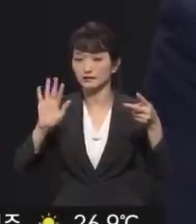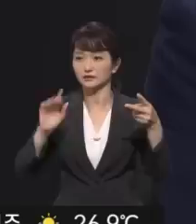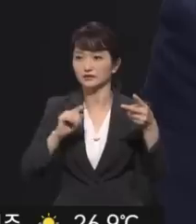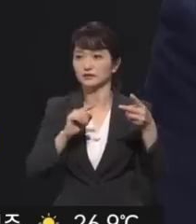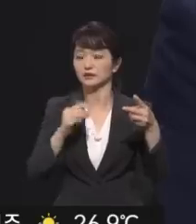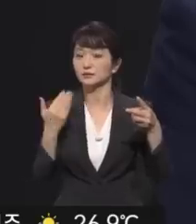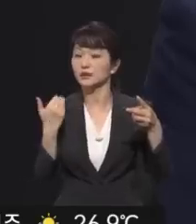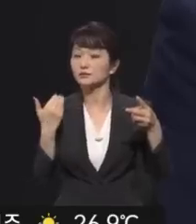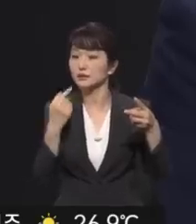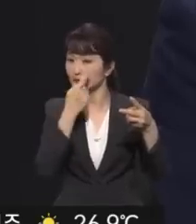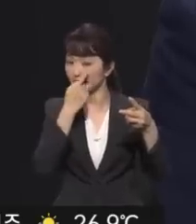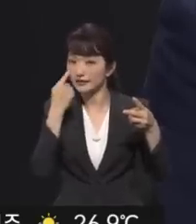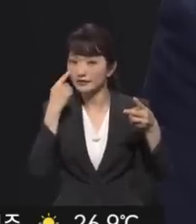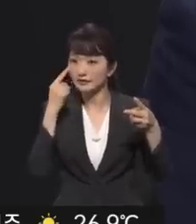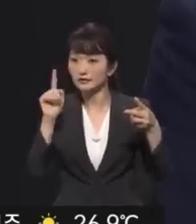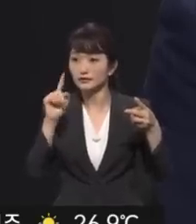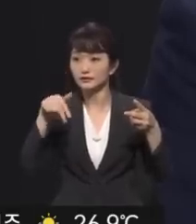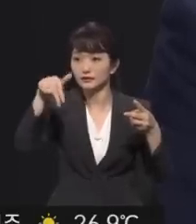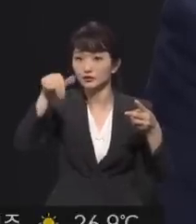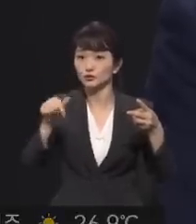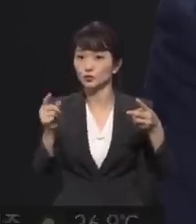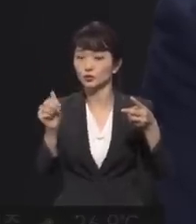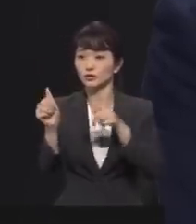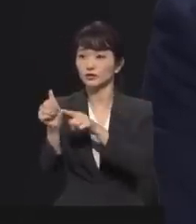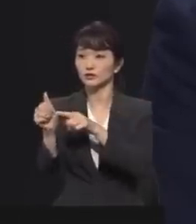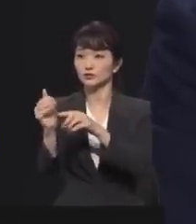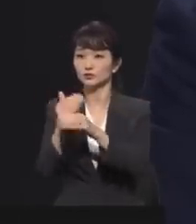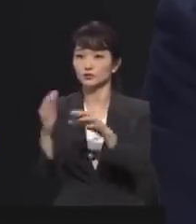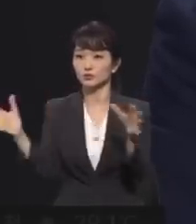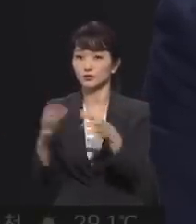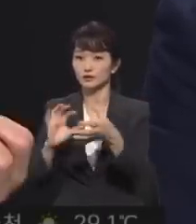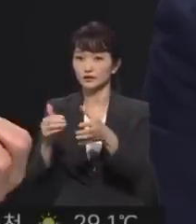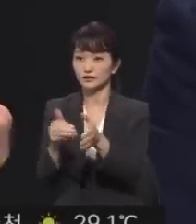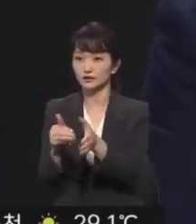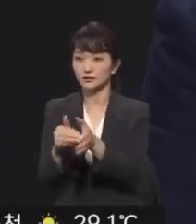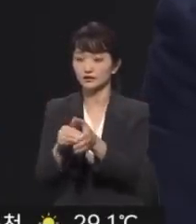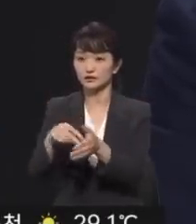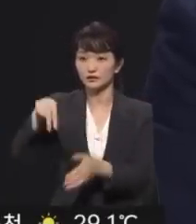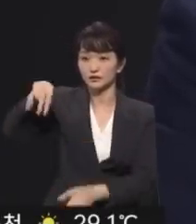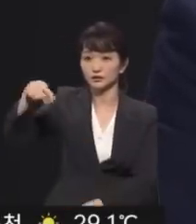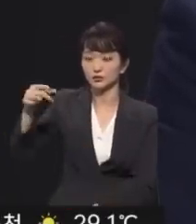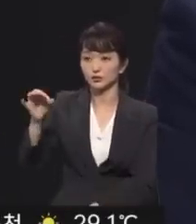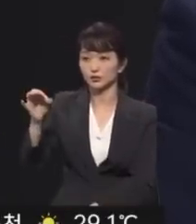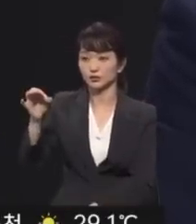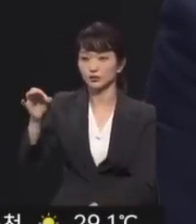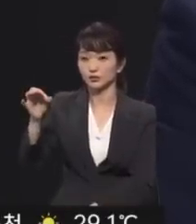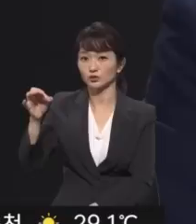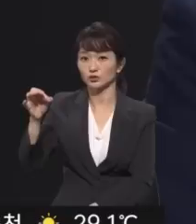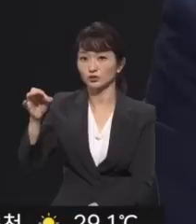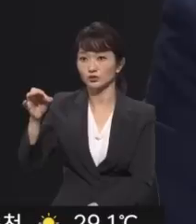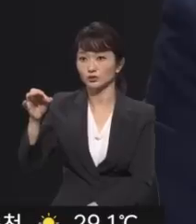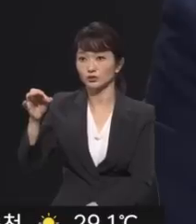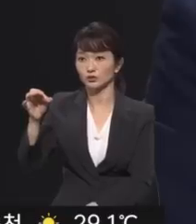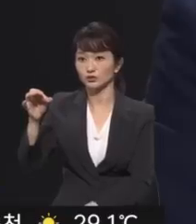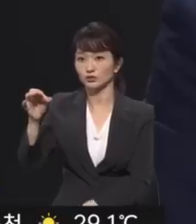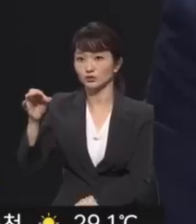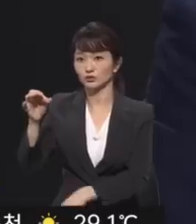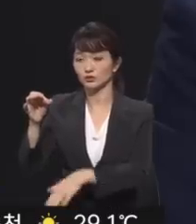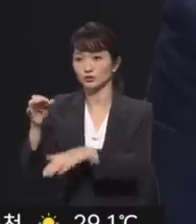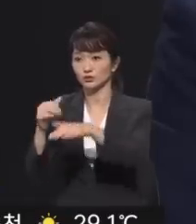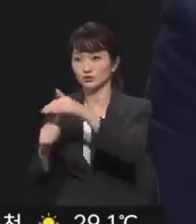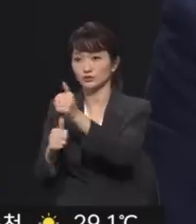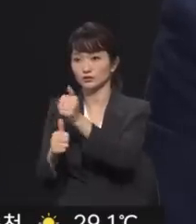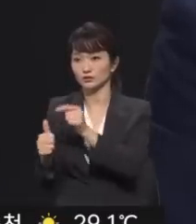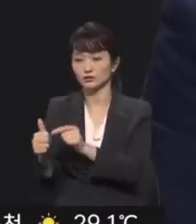금방 하게 돼 보니까 뭐 그 주용 비대위원장 주제로 회의가 끝난 다음에 송은석 부대표 하고 유장 본 뭐냐면 백브리핑 에 나온 얘기가